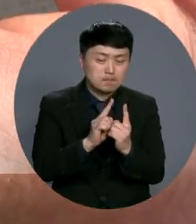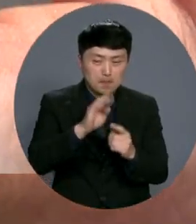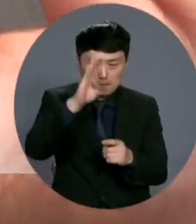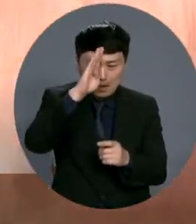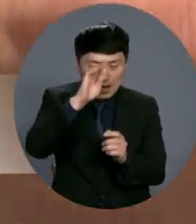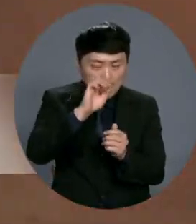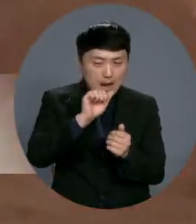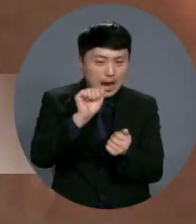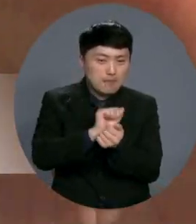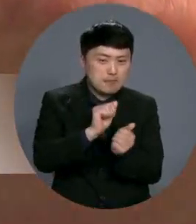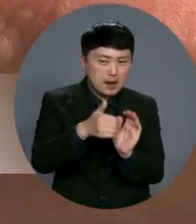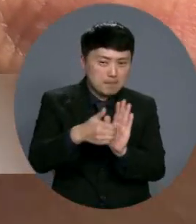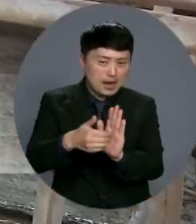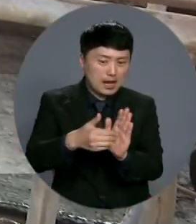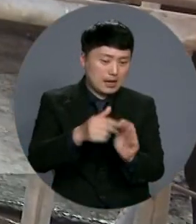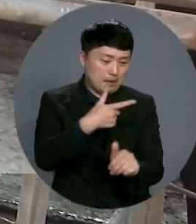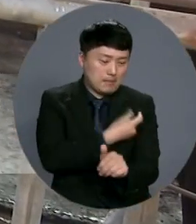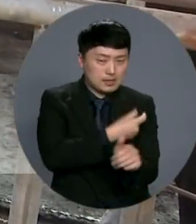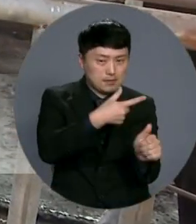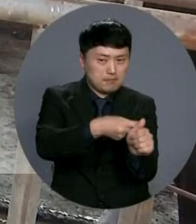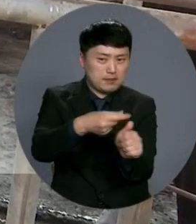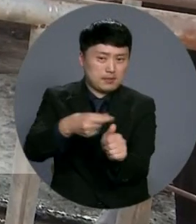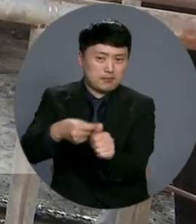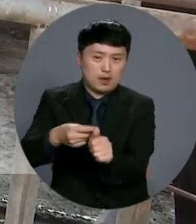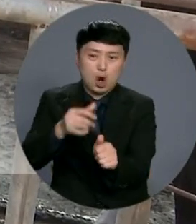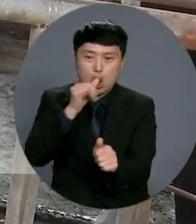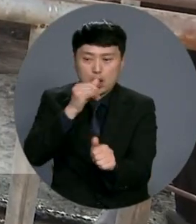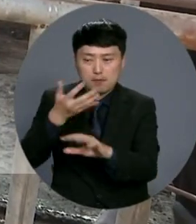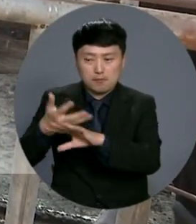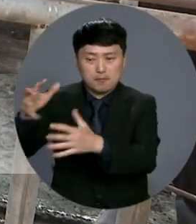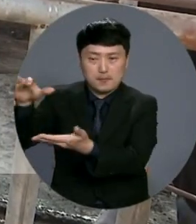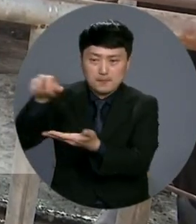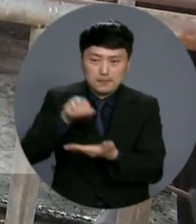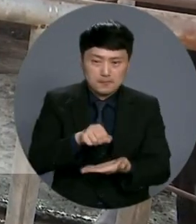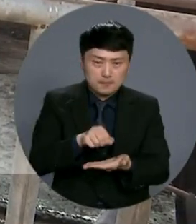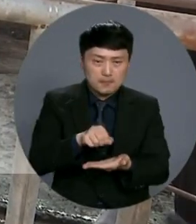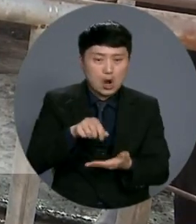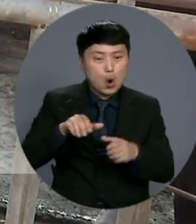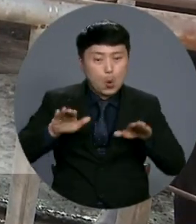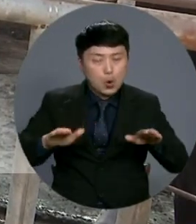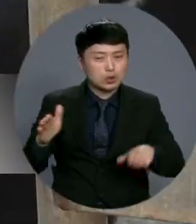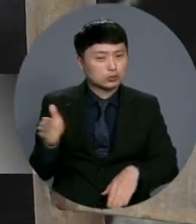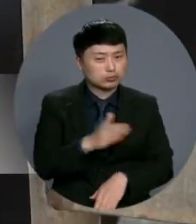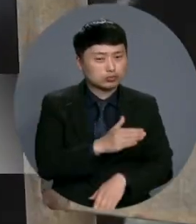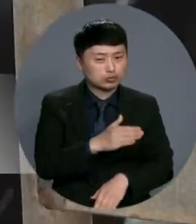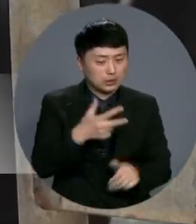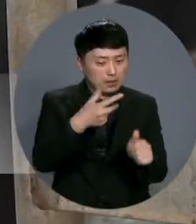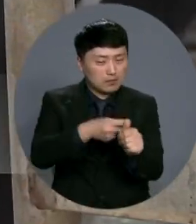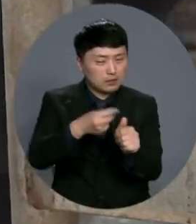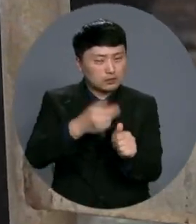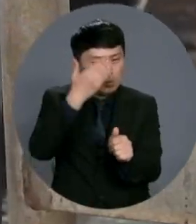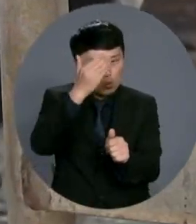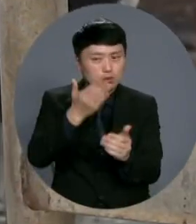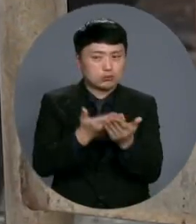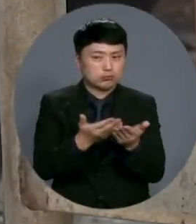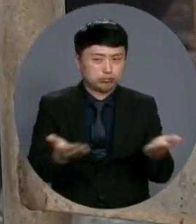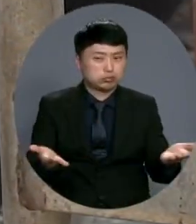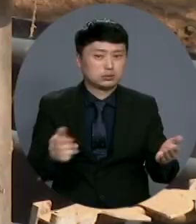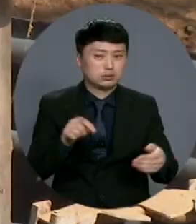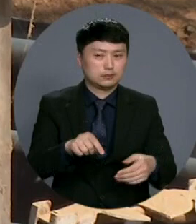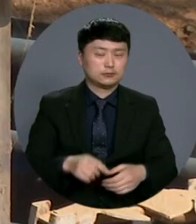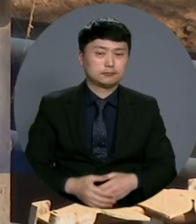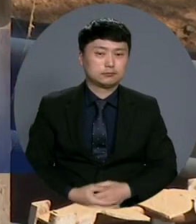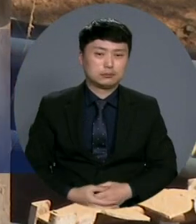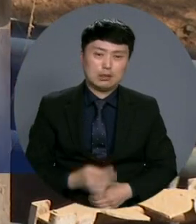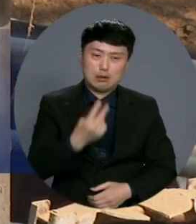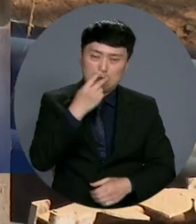런피스킨병 백신을 접종하고 있습니다. 해외에서 들여온 백신인데 오늘부터 무료로 나눠준 겁니다.